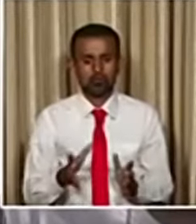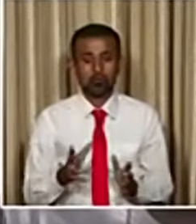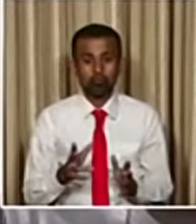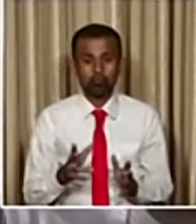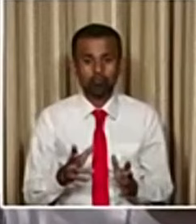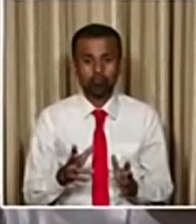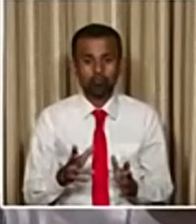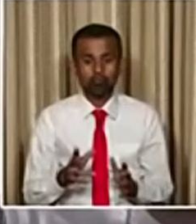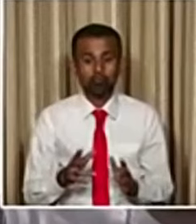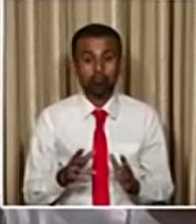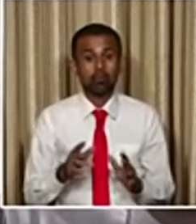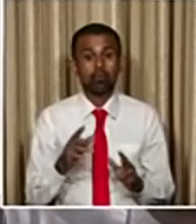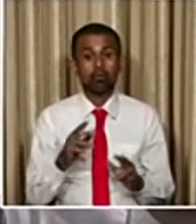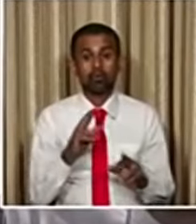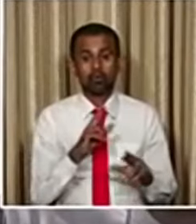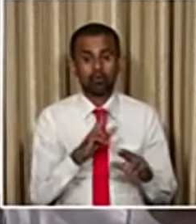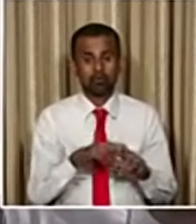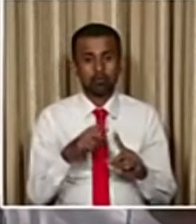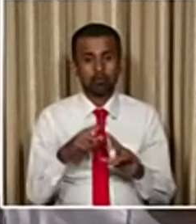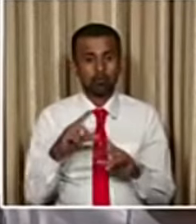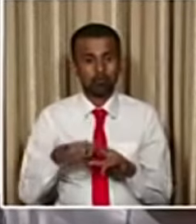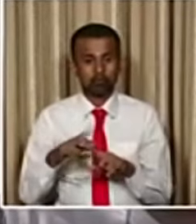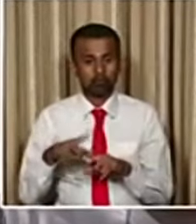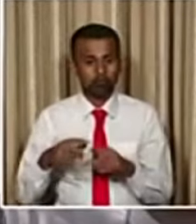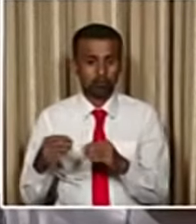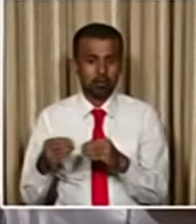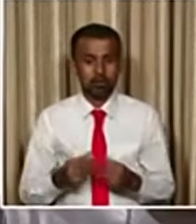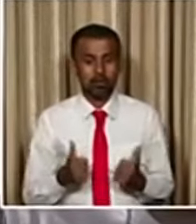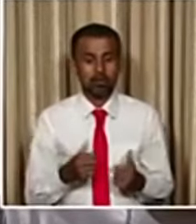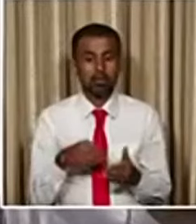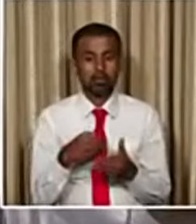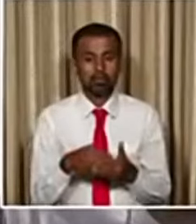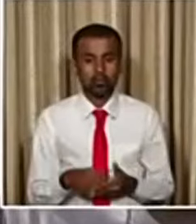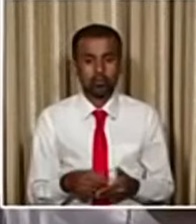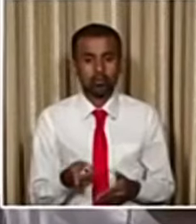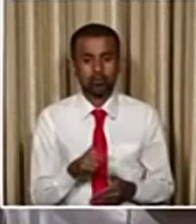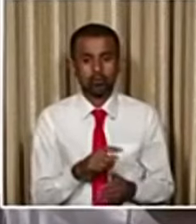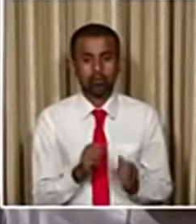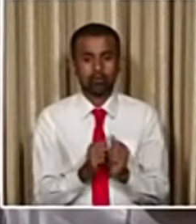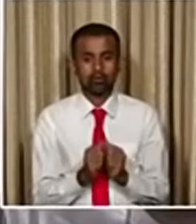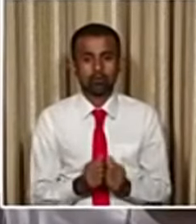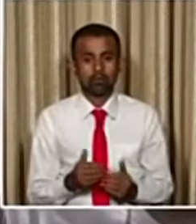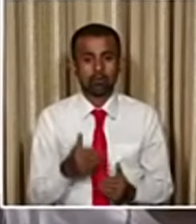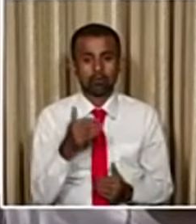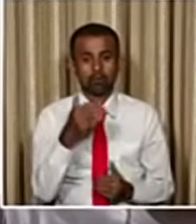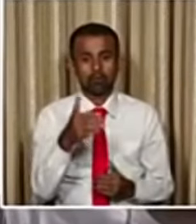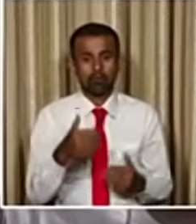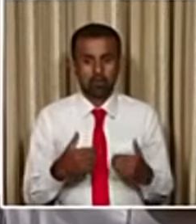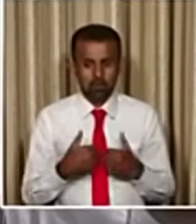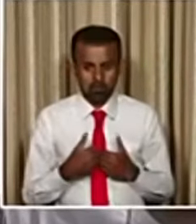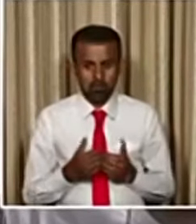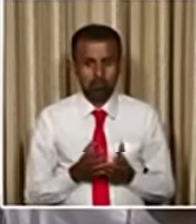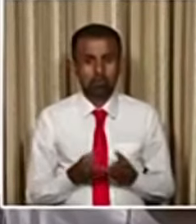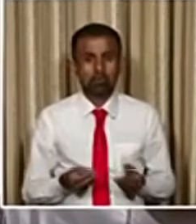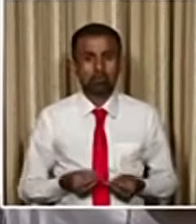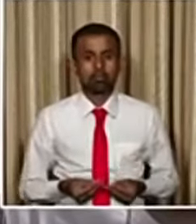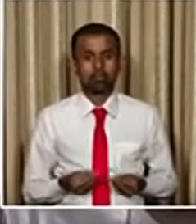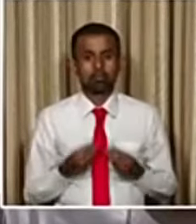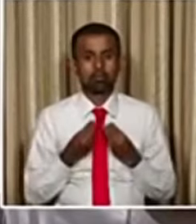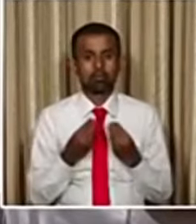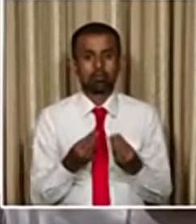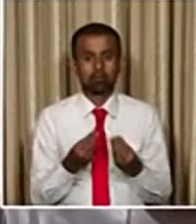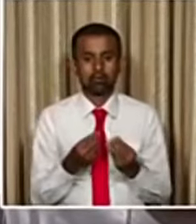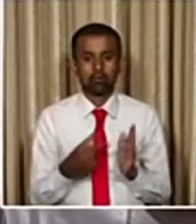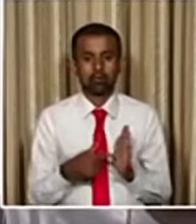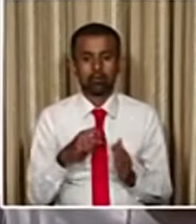මේ වෝල් ෆෙඩරේෂන් එකෙන් හරි මේ සල්ලි හම්බෙලා හදන එක හරිය නහුන් නඩත්තුව සහ අනිත් කටයුතු අනාගතයේදී අපිට මේ වගේම බාර දෙන්න වෙනවා. ඒක නත්